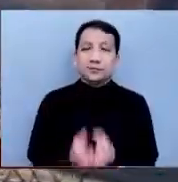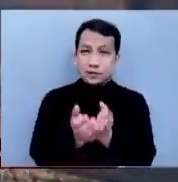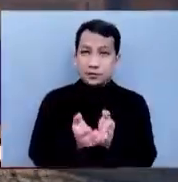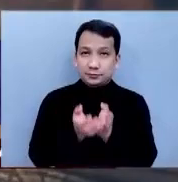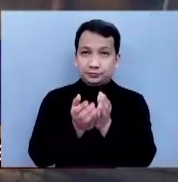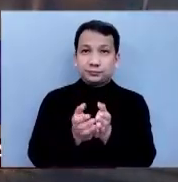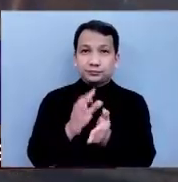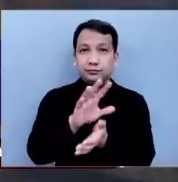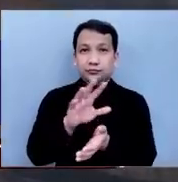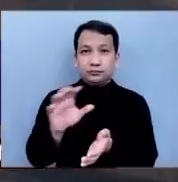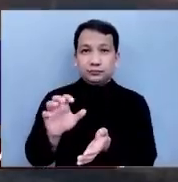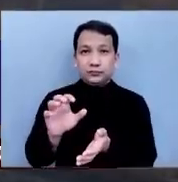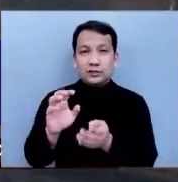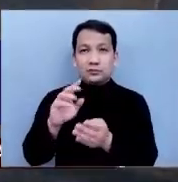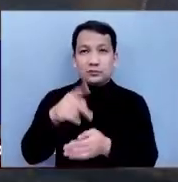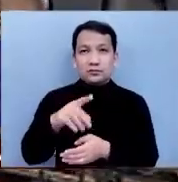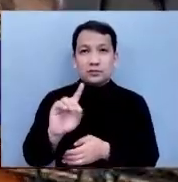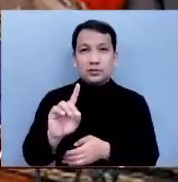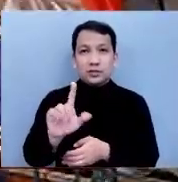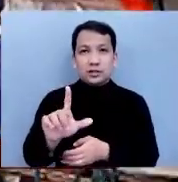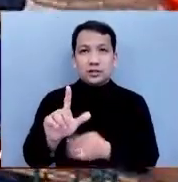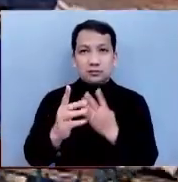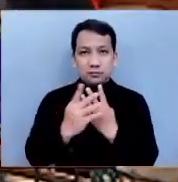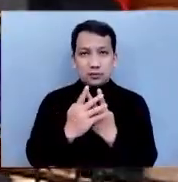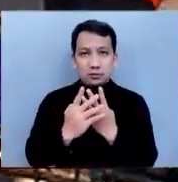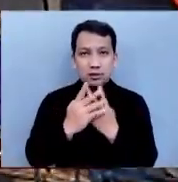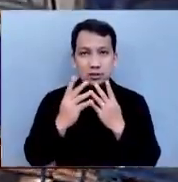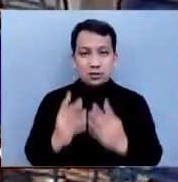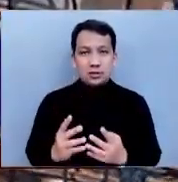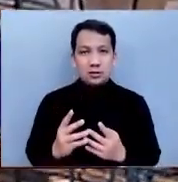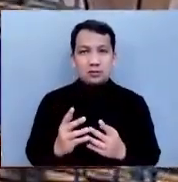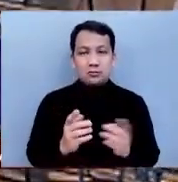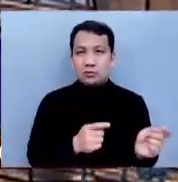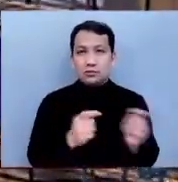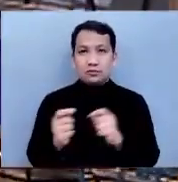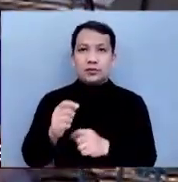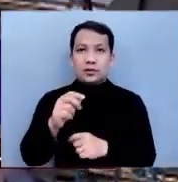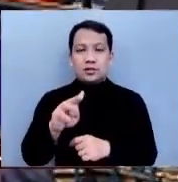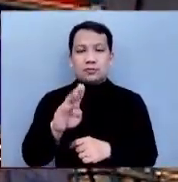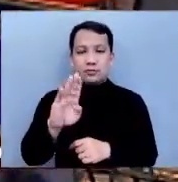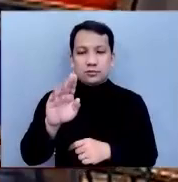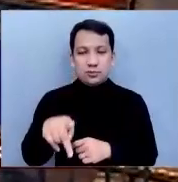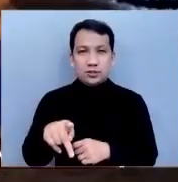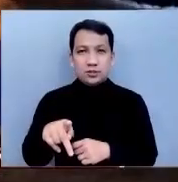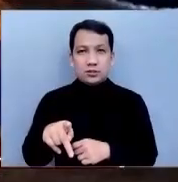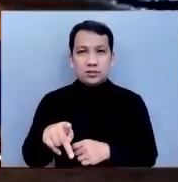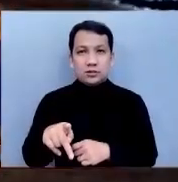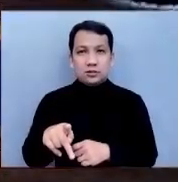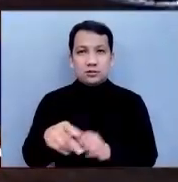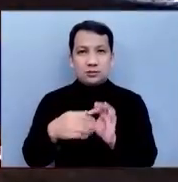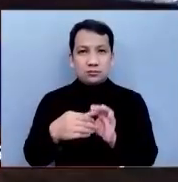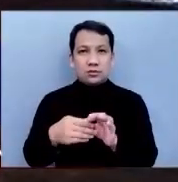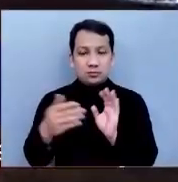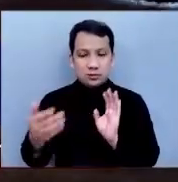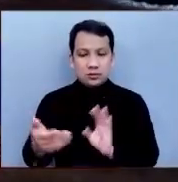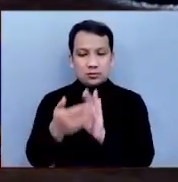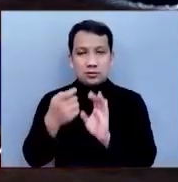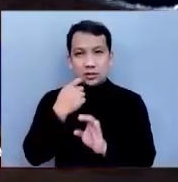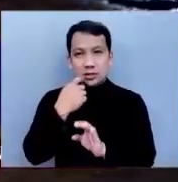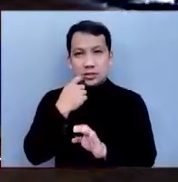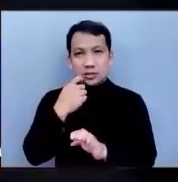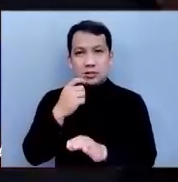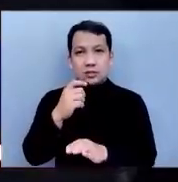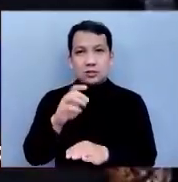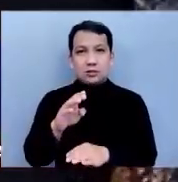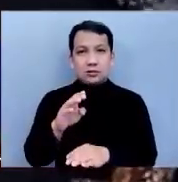500 persons deprived of liberty o mga PDL mula sa New Bilibid Prison sa Muntinlupa ang sinalubong kanina ni Bureau Chief